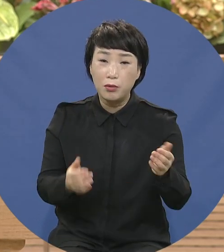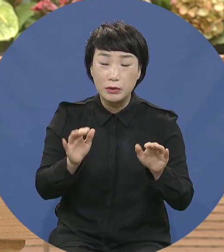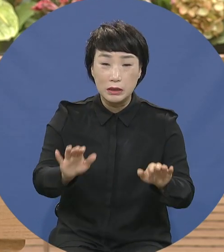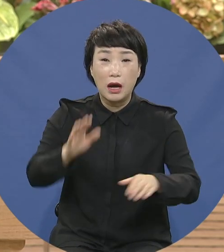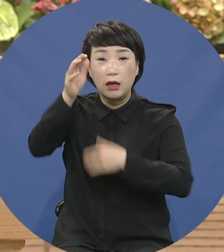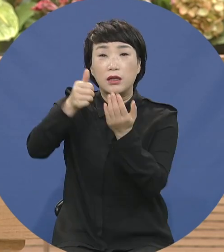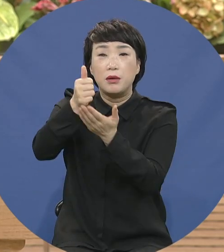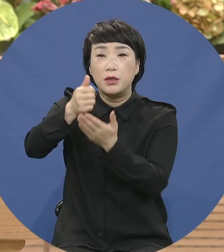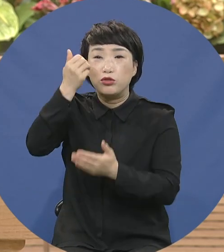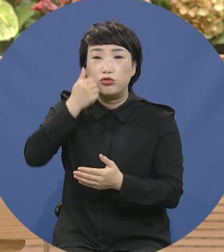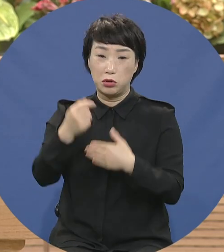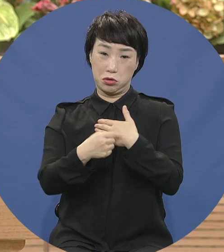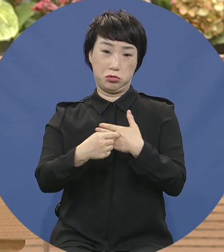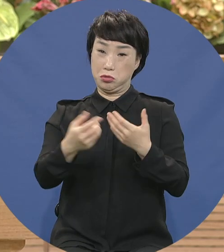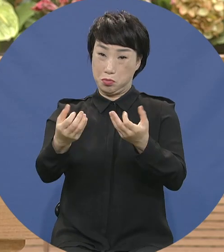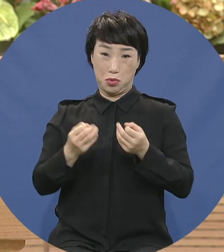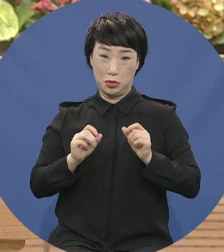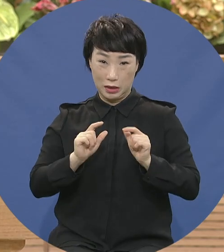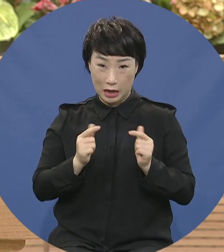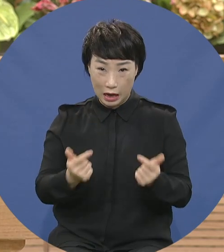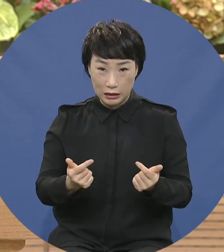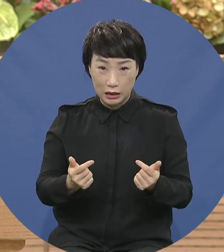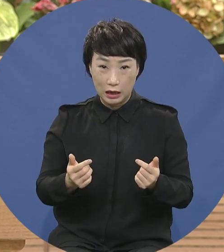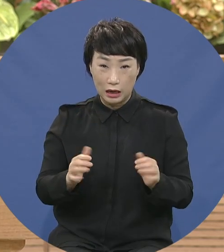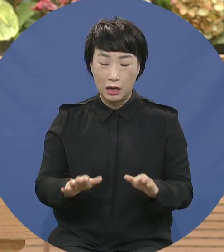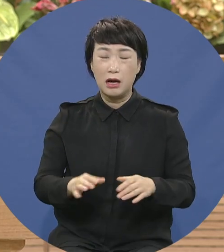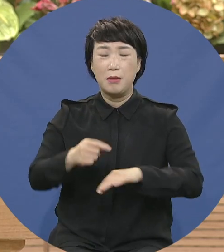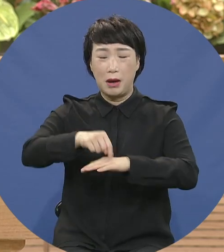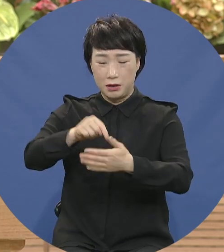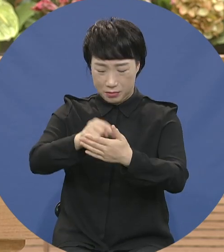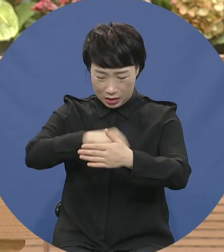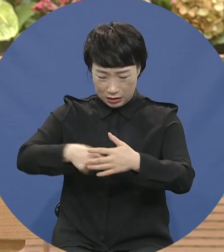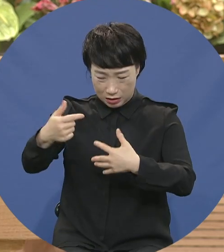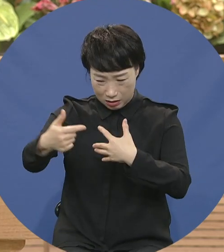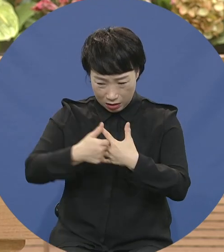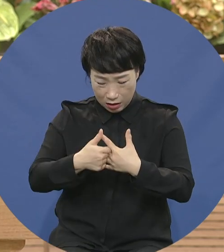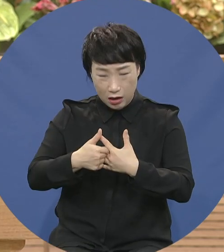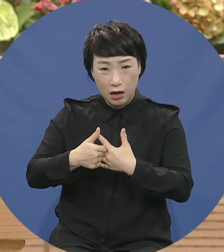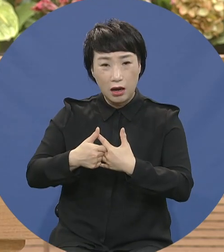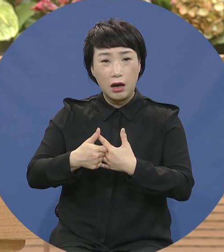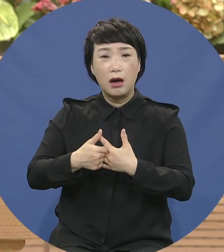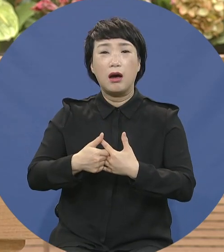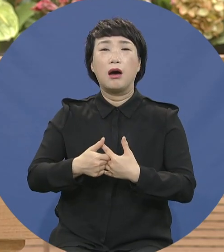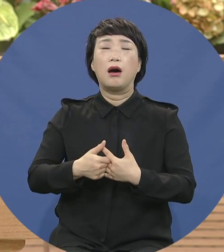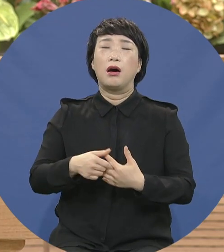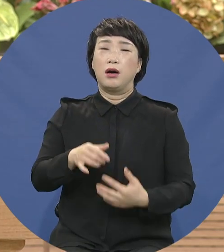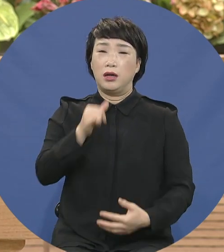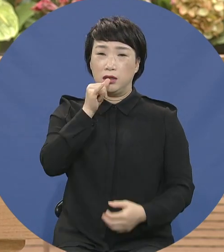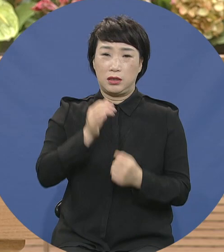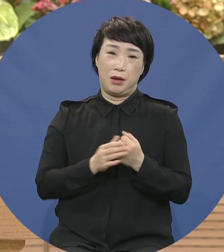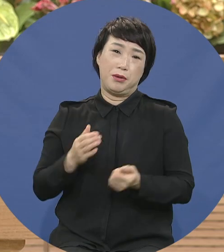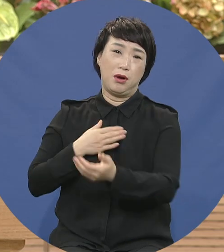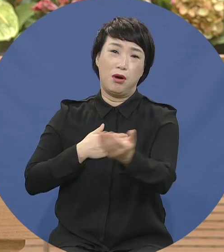하나님은 외모로 보지 아니하시고 중심을 보신다고 했으니